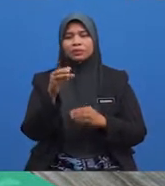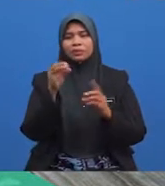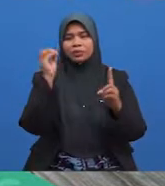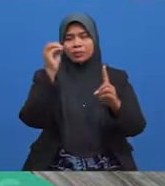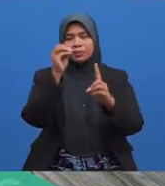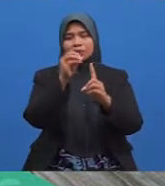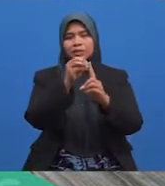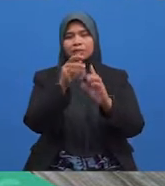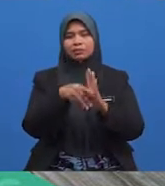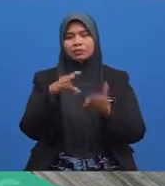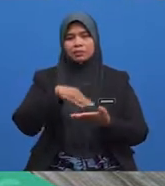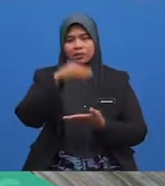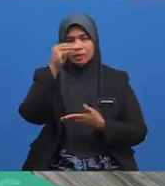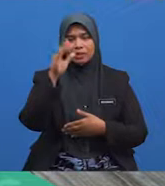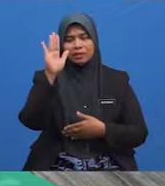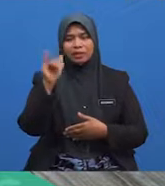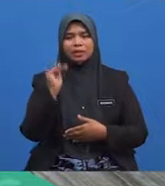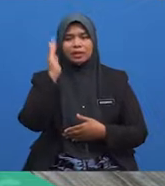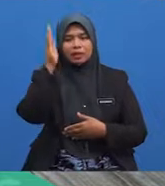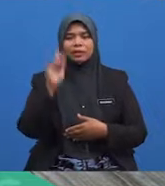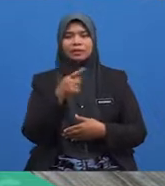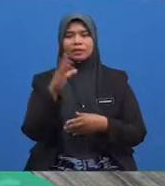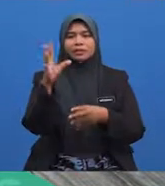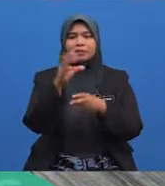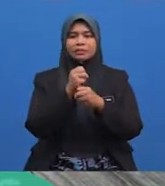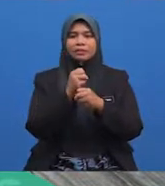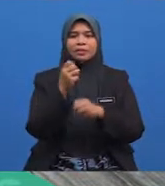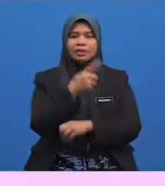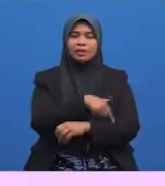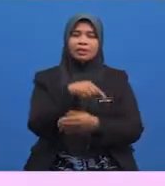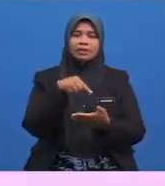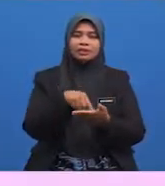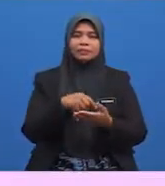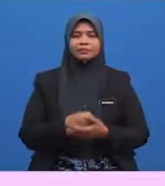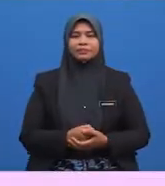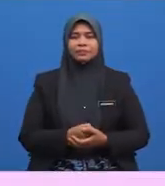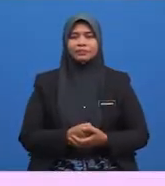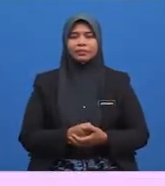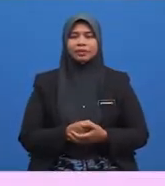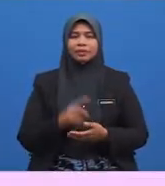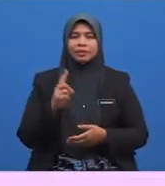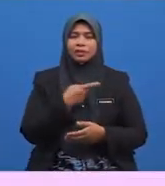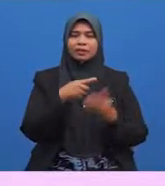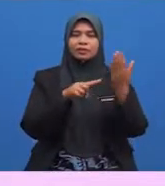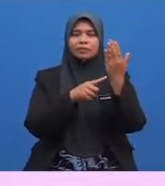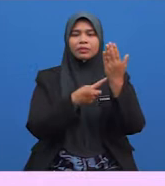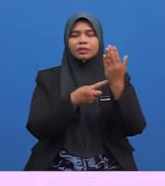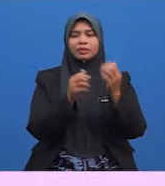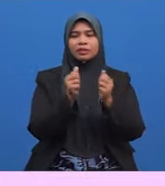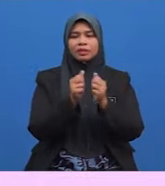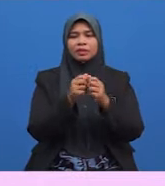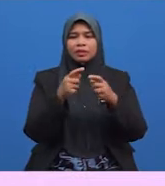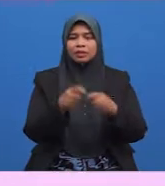objektif pembelajaran yang akan kita capai pada hari ini. Kita mulai dengan